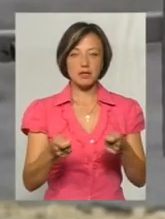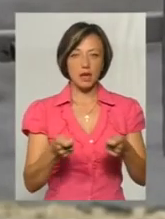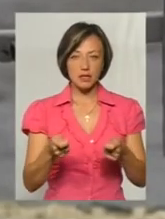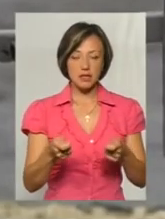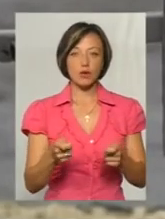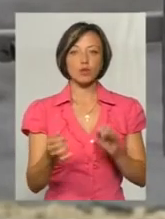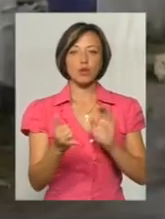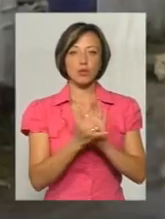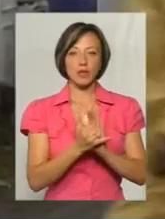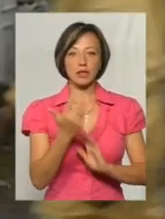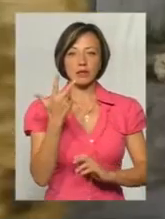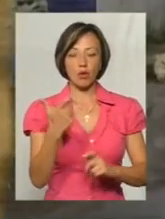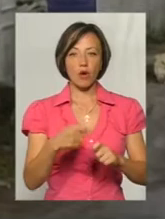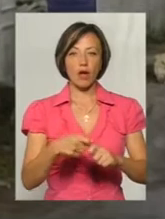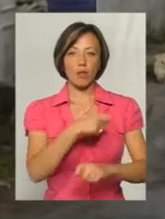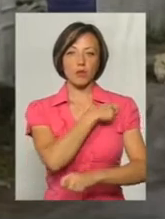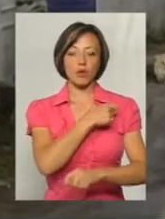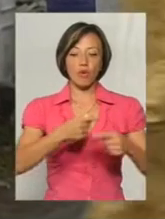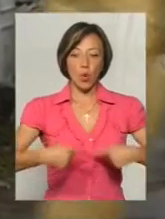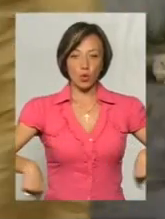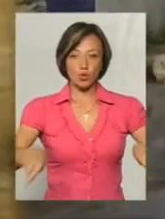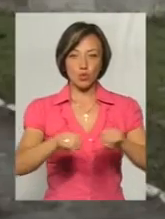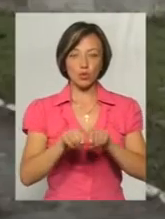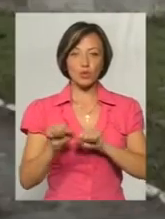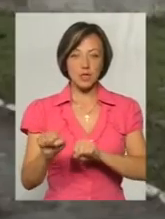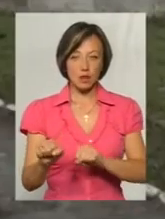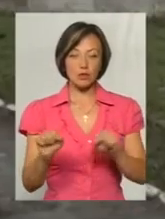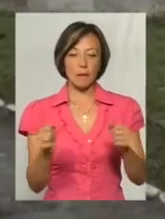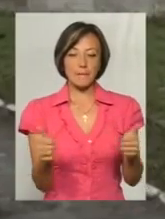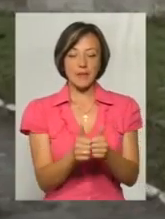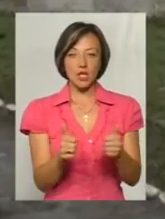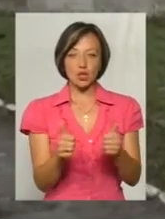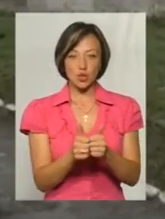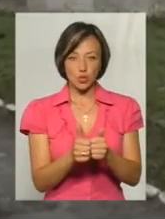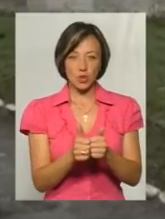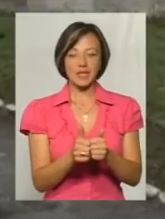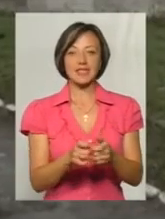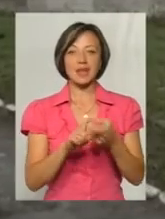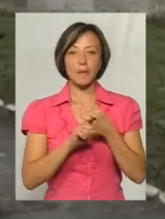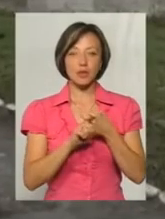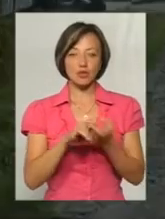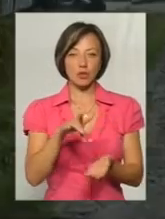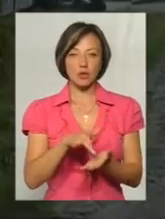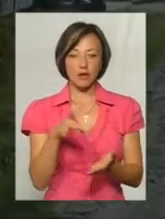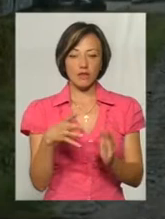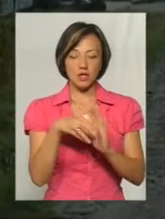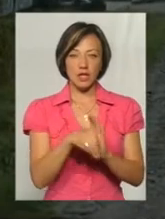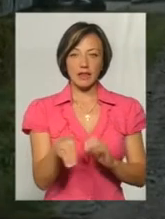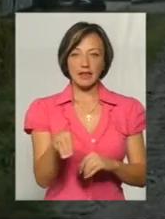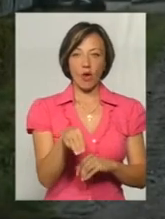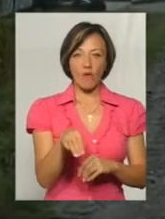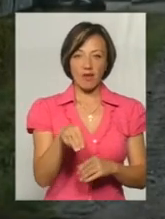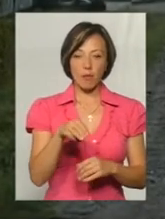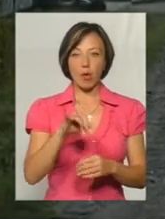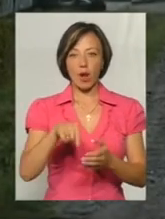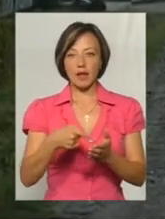районі встановили 3-кілометрову зону захисту, яка безпосередньо межує з епізоотичним осередком. У неї війшли Теофіполь та